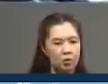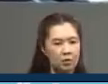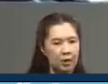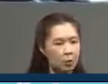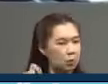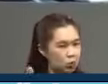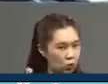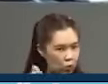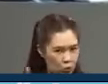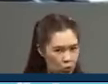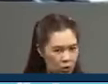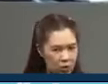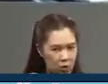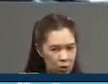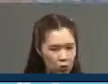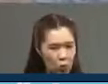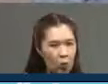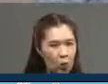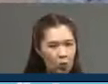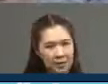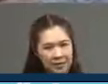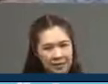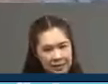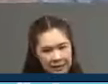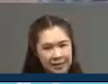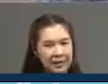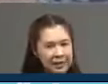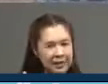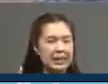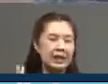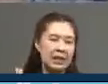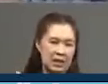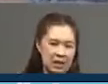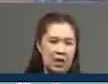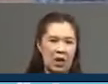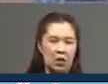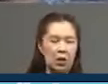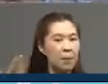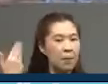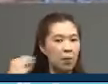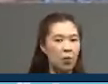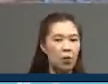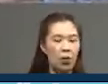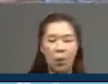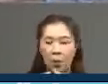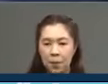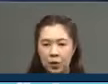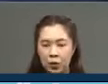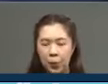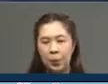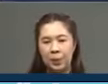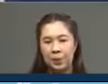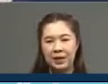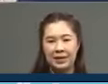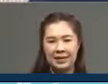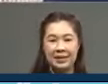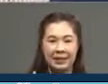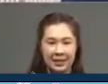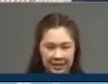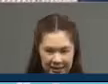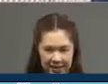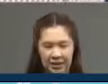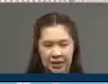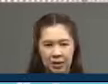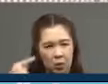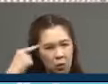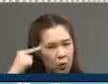ได้ทำให้ทั่วโลกรู้ว่าไทยมีศักยภาพพร้อมสำหรับการลงทุนและได้ย้ำถึงการที่ไทยมุ่งมั่นพัฒนาเศรษฐกิจโด